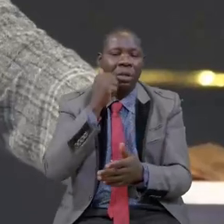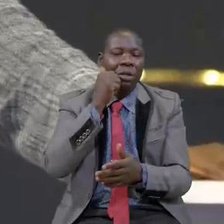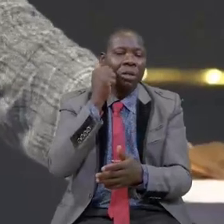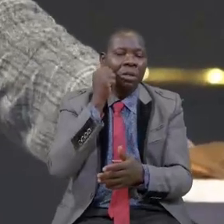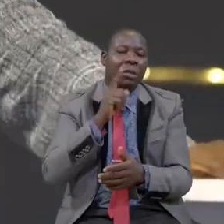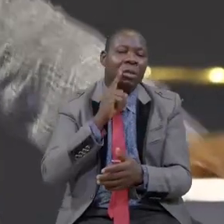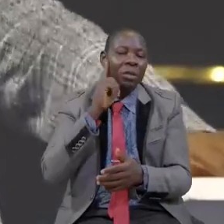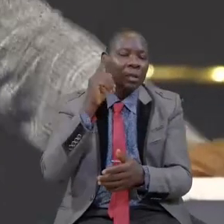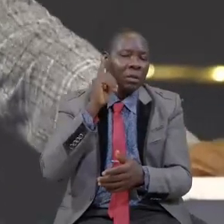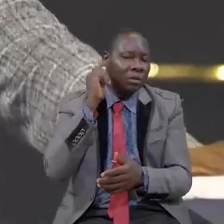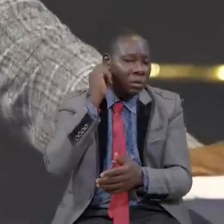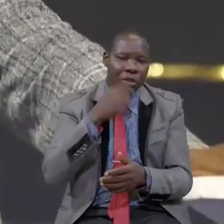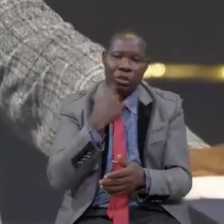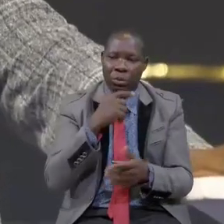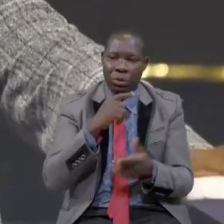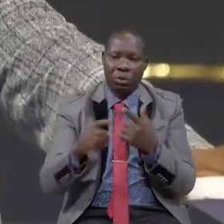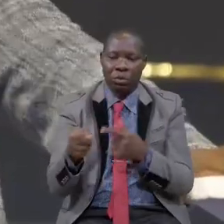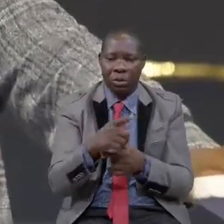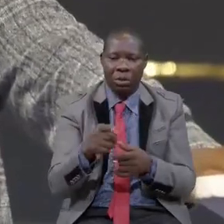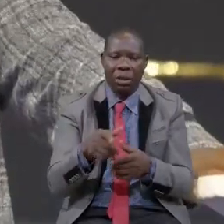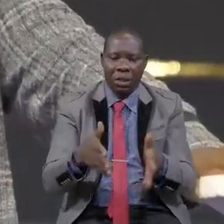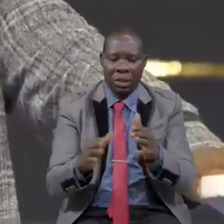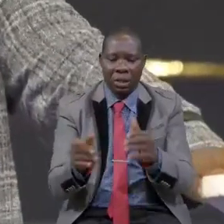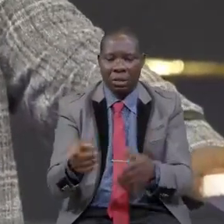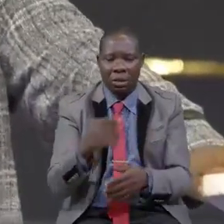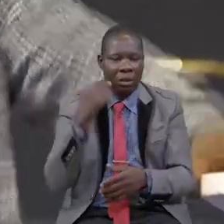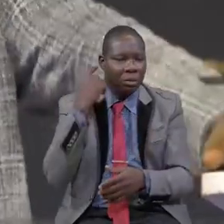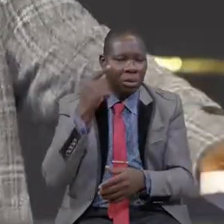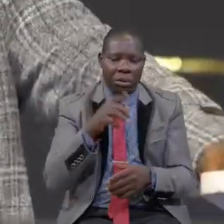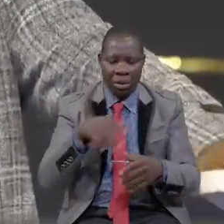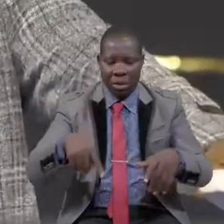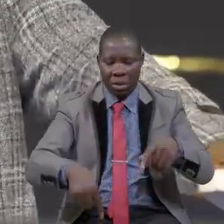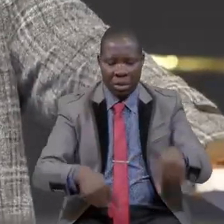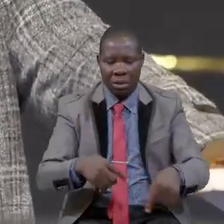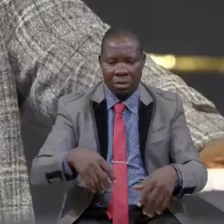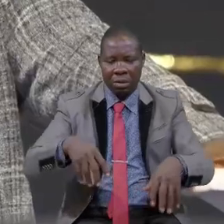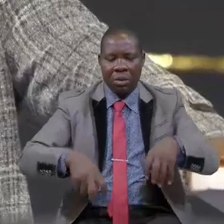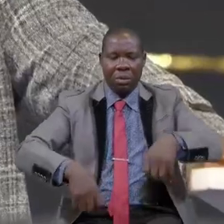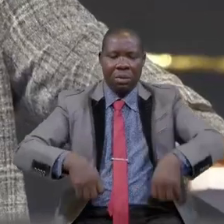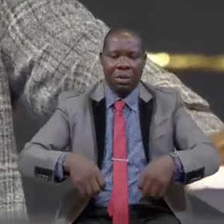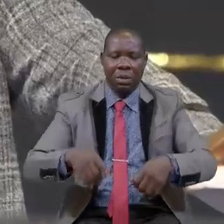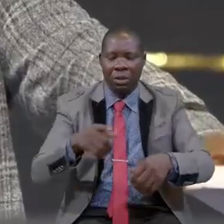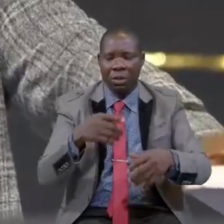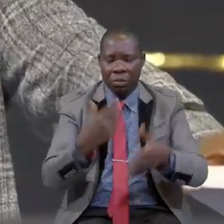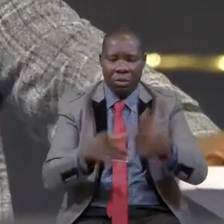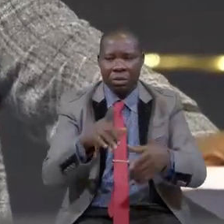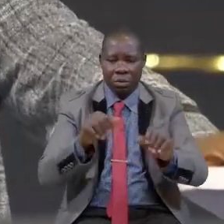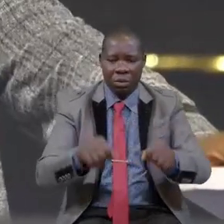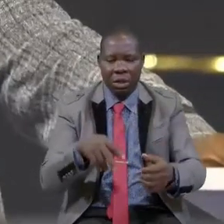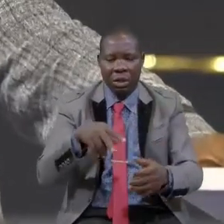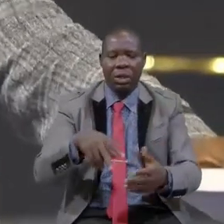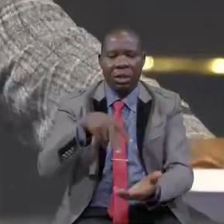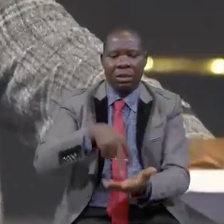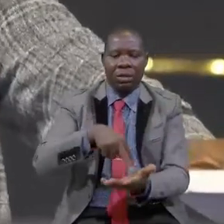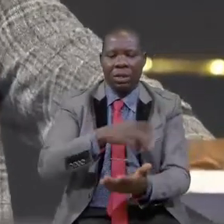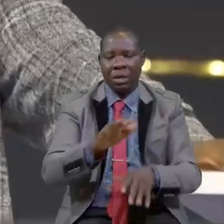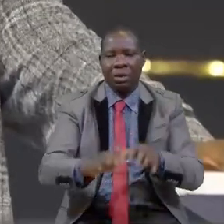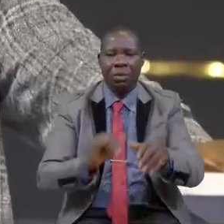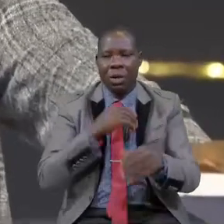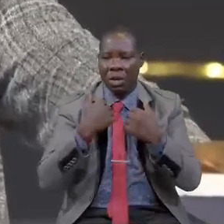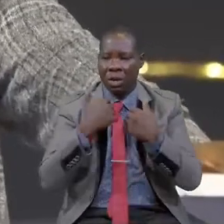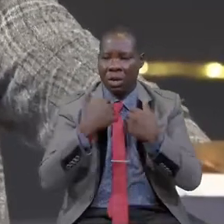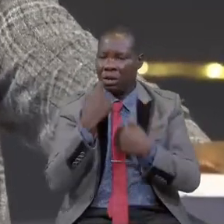parle-les, qu'ils entendent. Tu es paralytique, tu es paralysé. Ce que tu n'arrivais pas à faire, tu peux te lever, marcher.